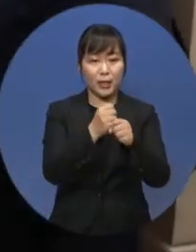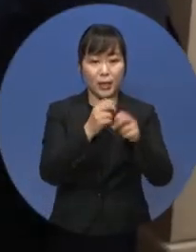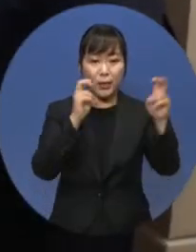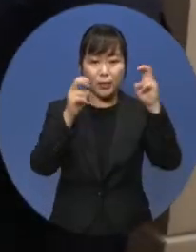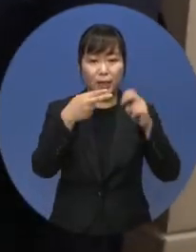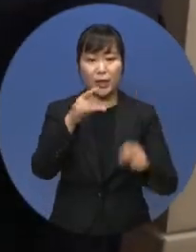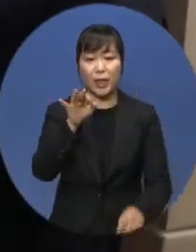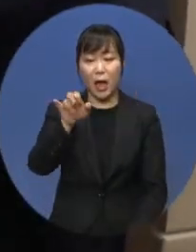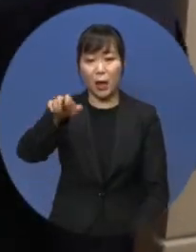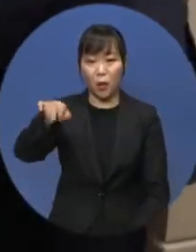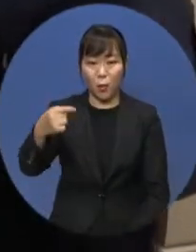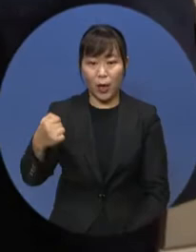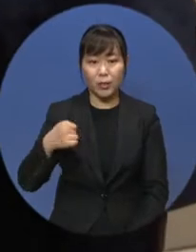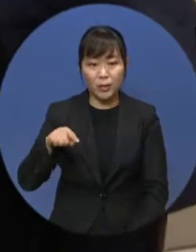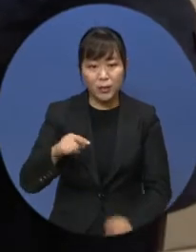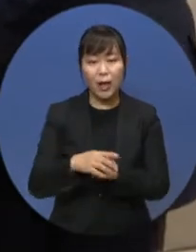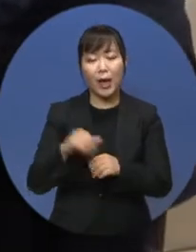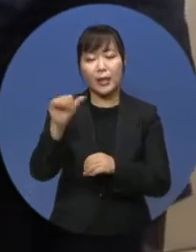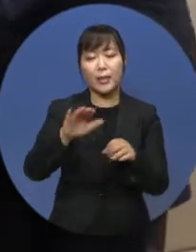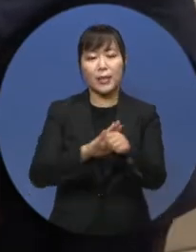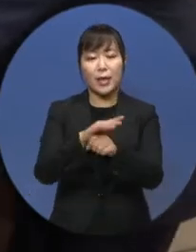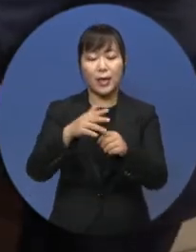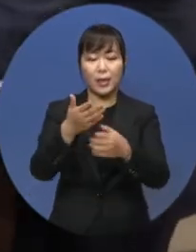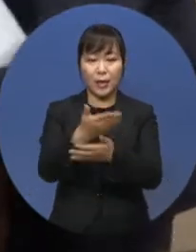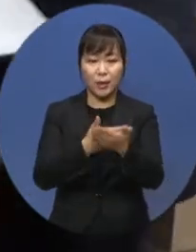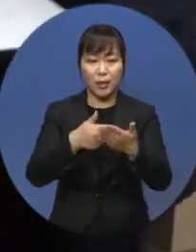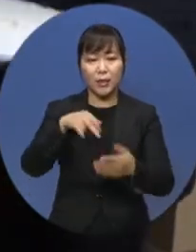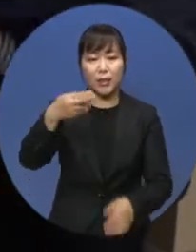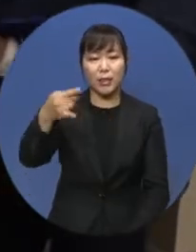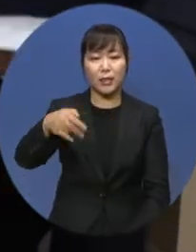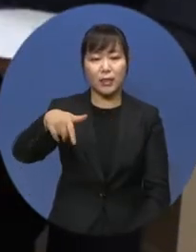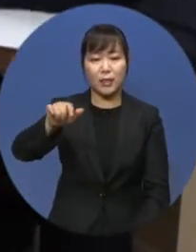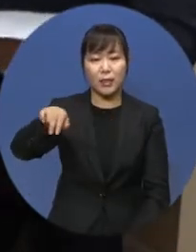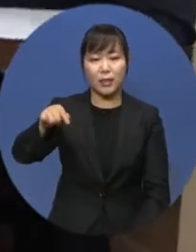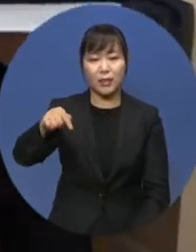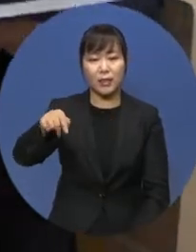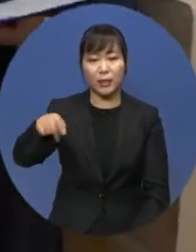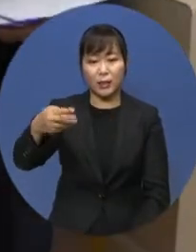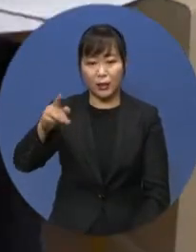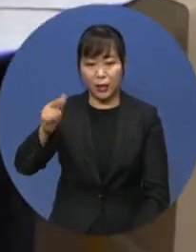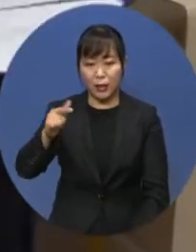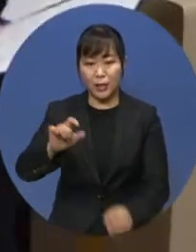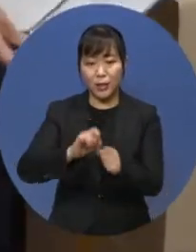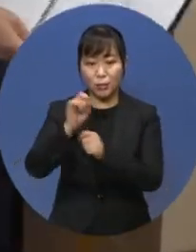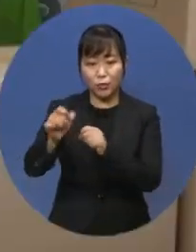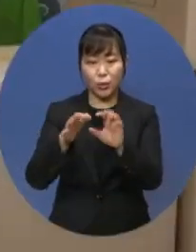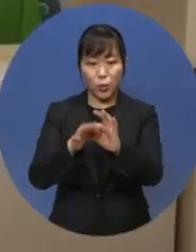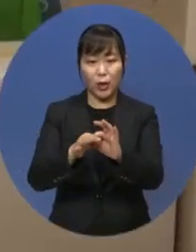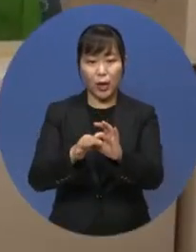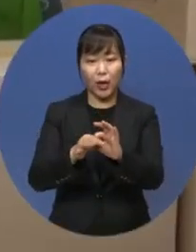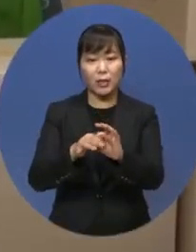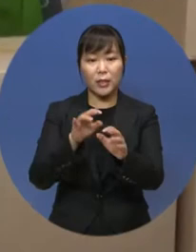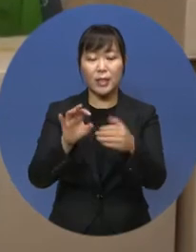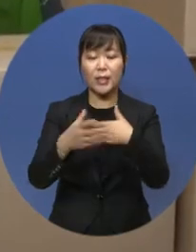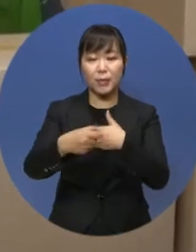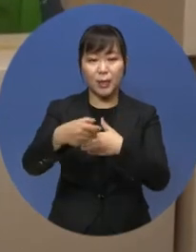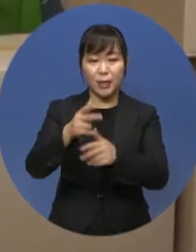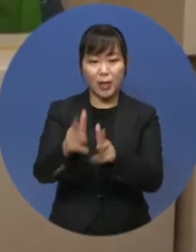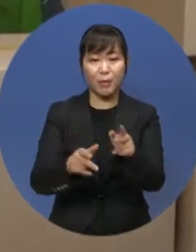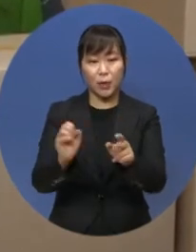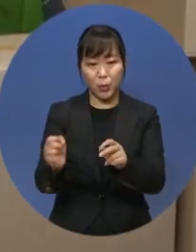에너지는 아시아 사랑 나눔 키르기 시스탄 지부를 통해 발전기 임대 사업을 계기로